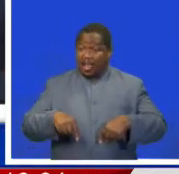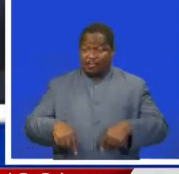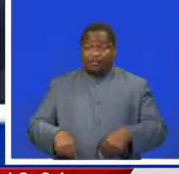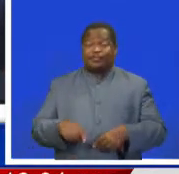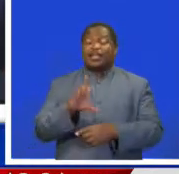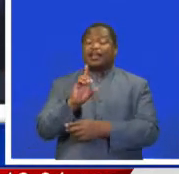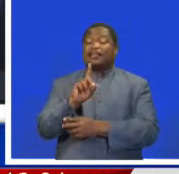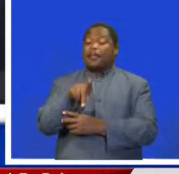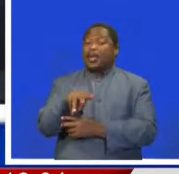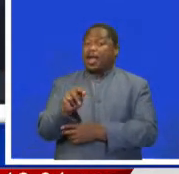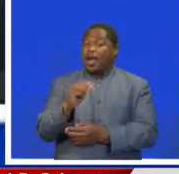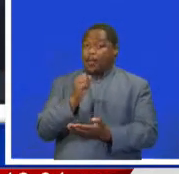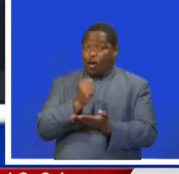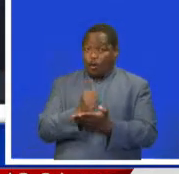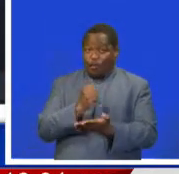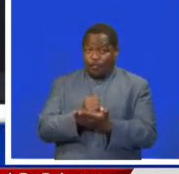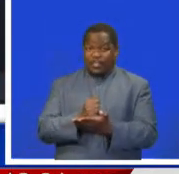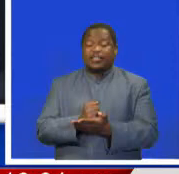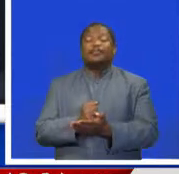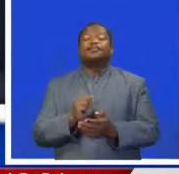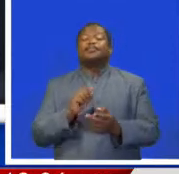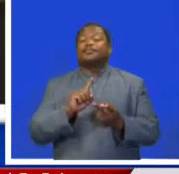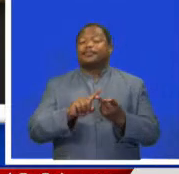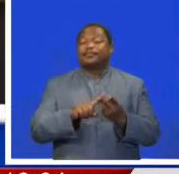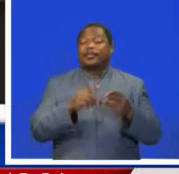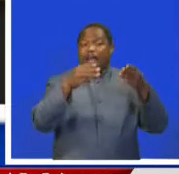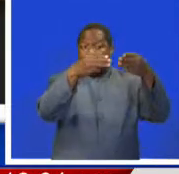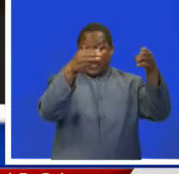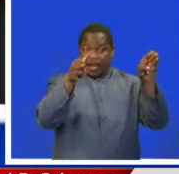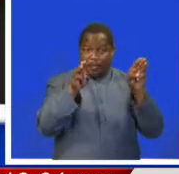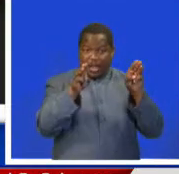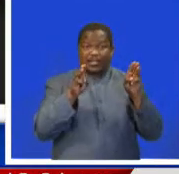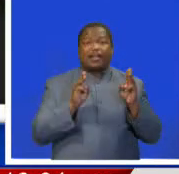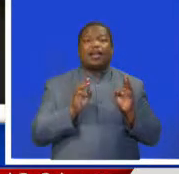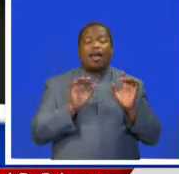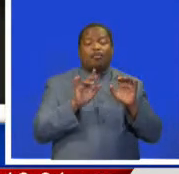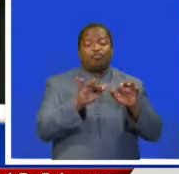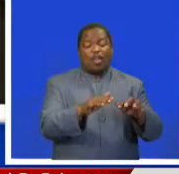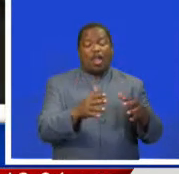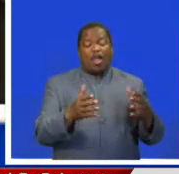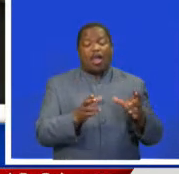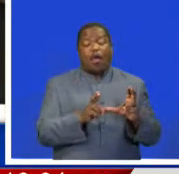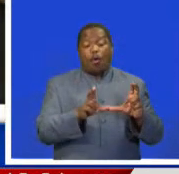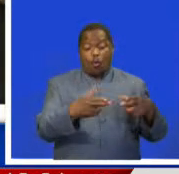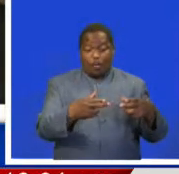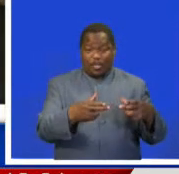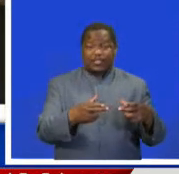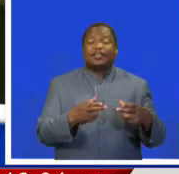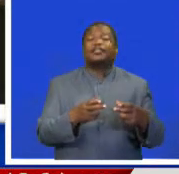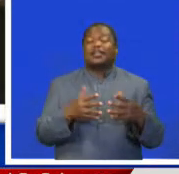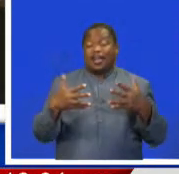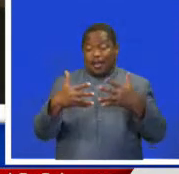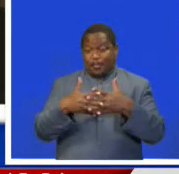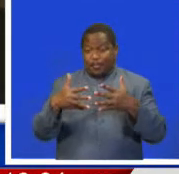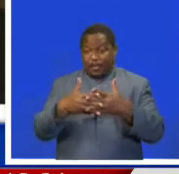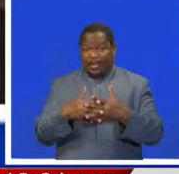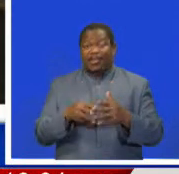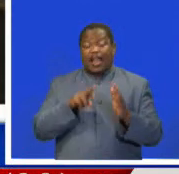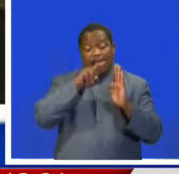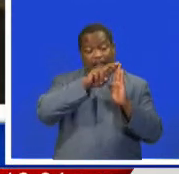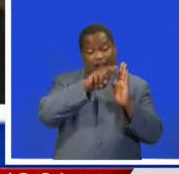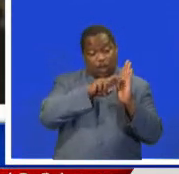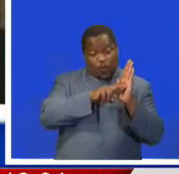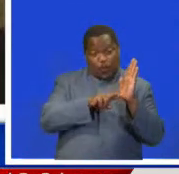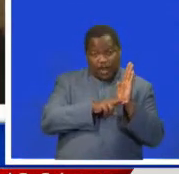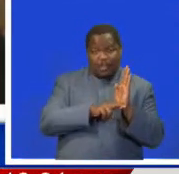imithetho ye-SODV Act kanye nekubuketa tindlela tekusita sive ngetindzaba tekuhlukubeteka. Liphinland